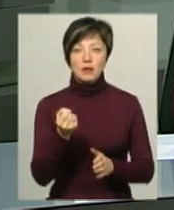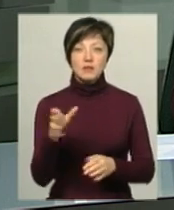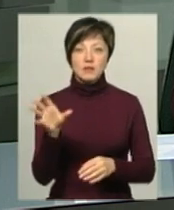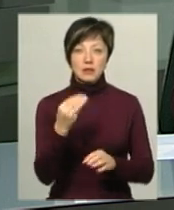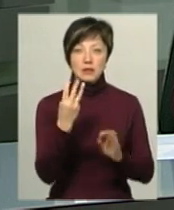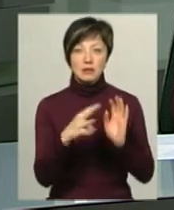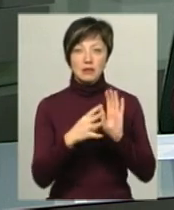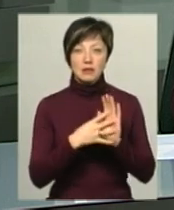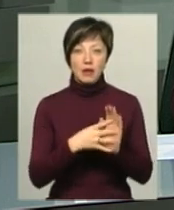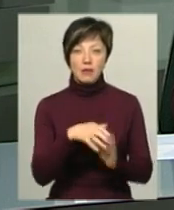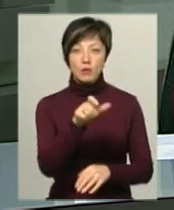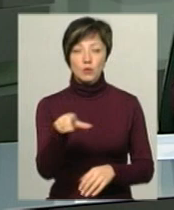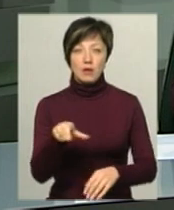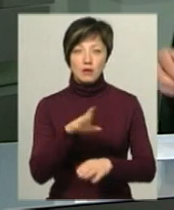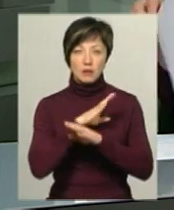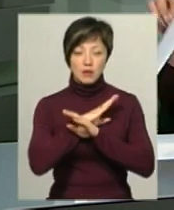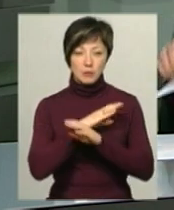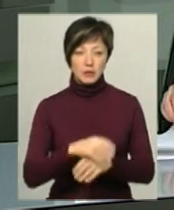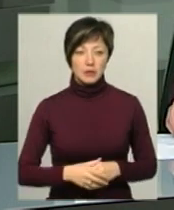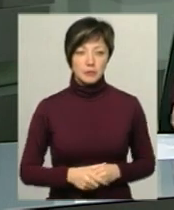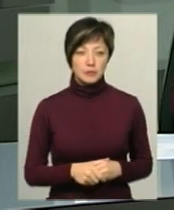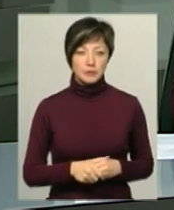всі 39 тіл загиблих.